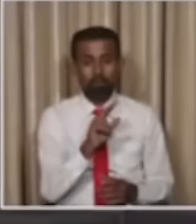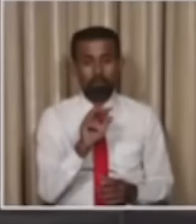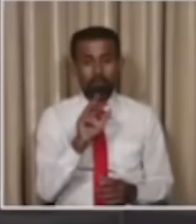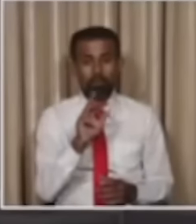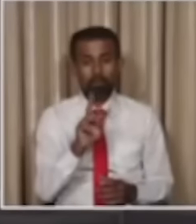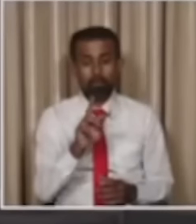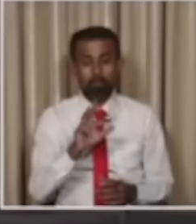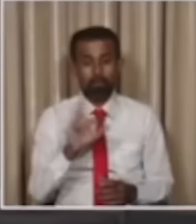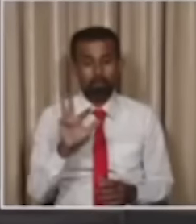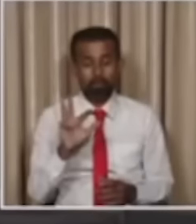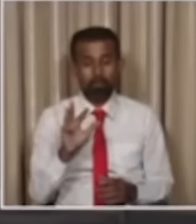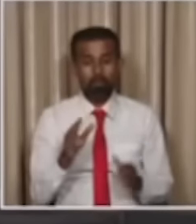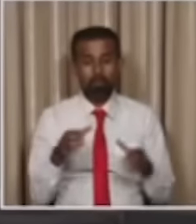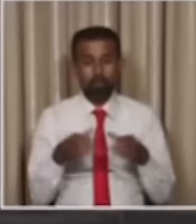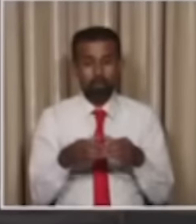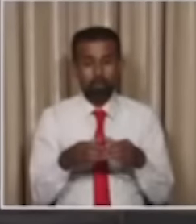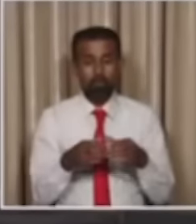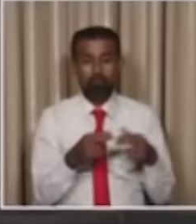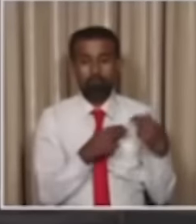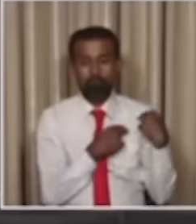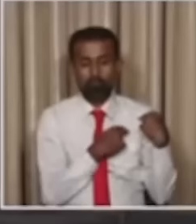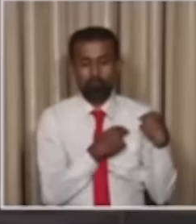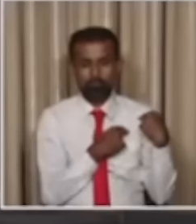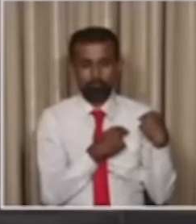2018-09-17 දක්වා එම කොට්ටාශය භාර කටයුතු